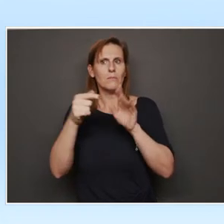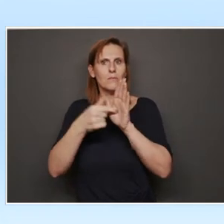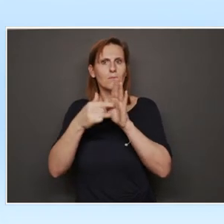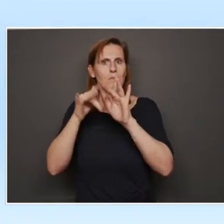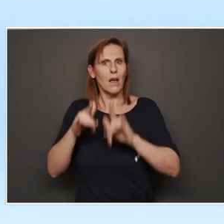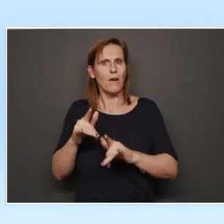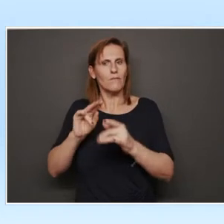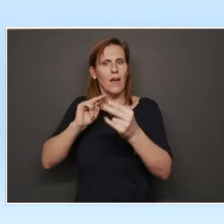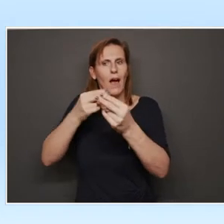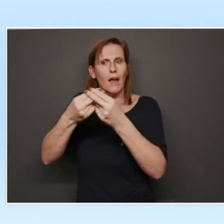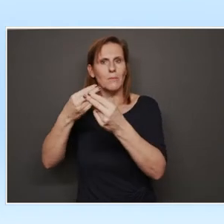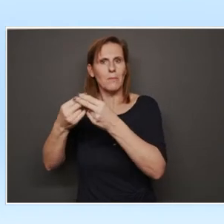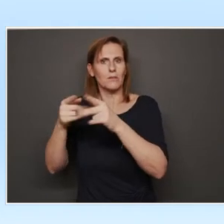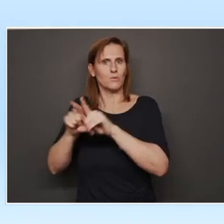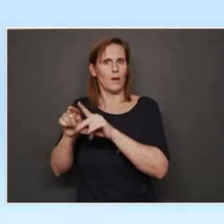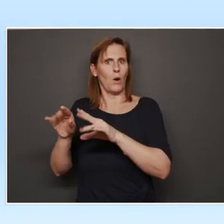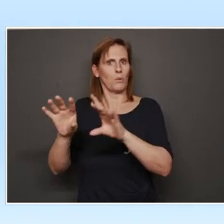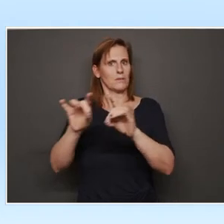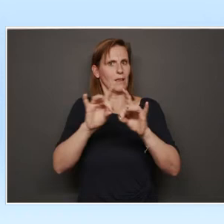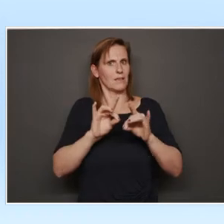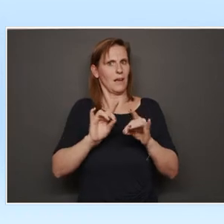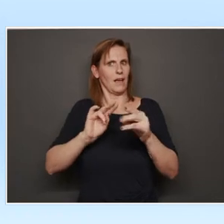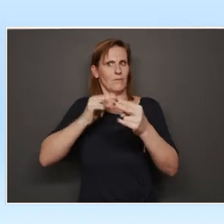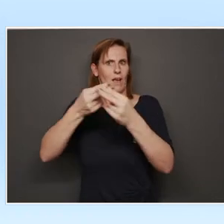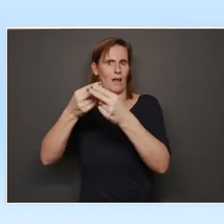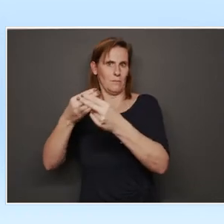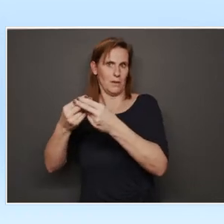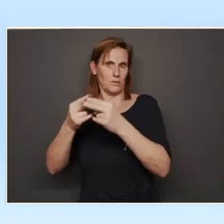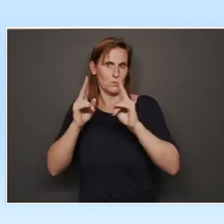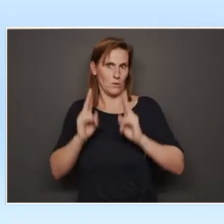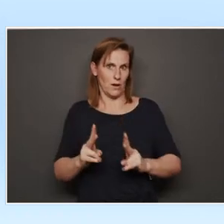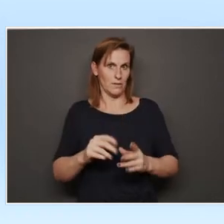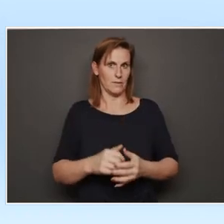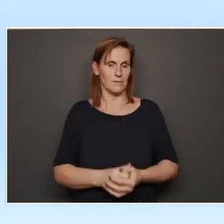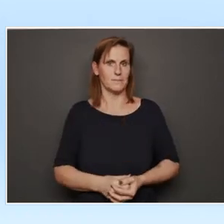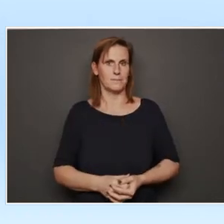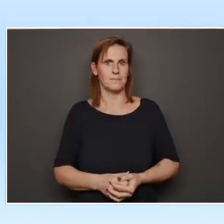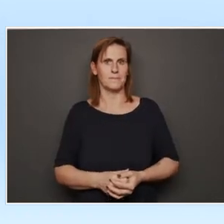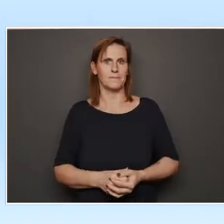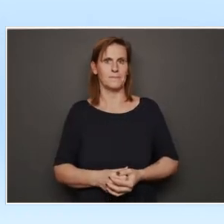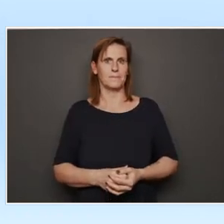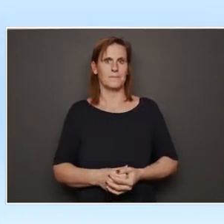einzugehen und die Tätigkeiten dementsprechend anzupassen.